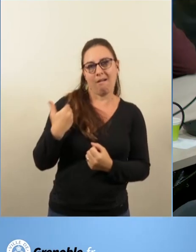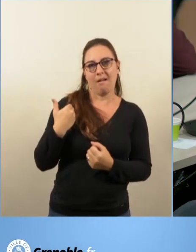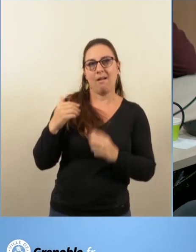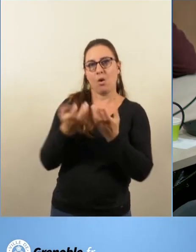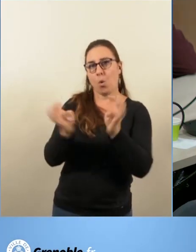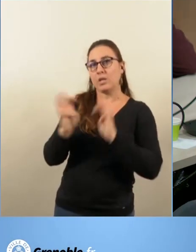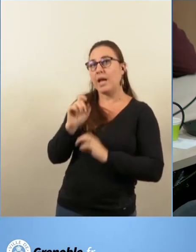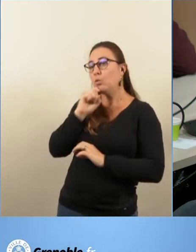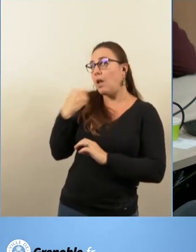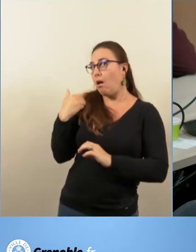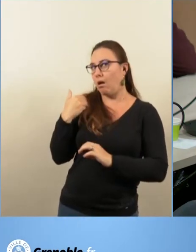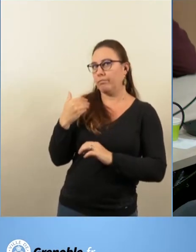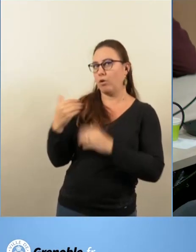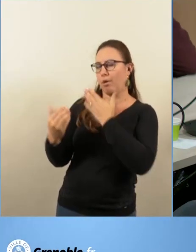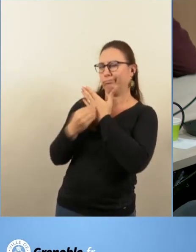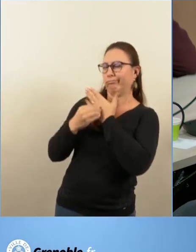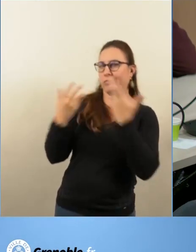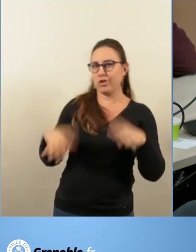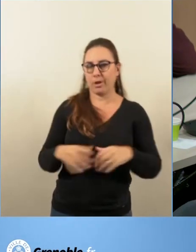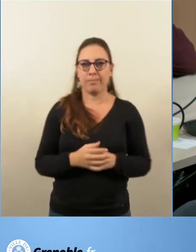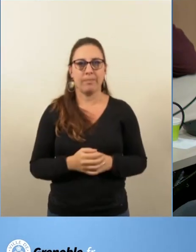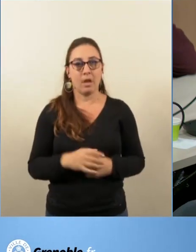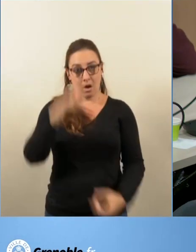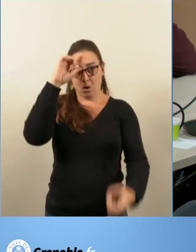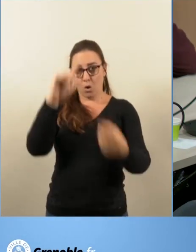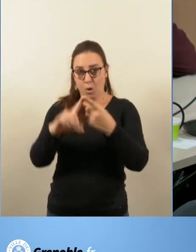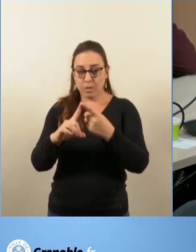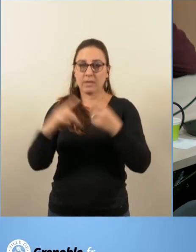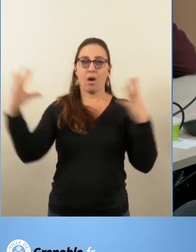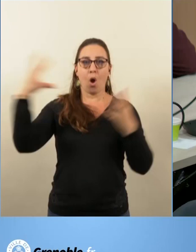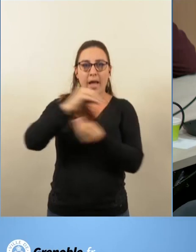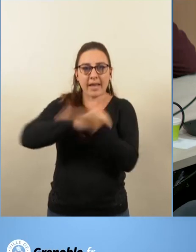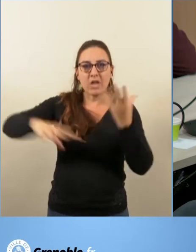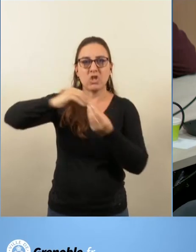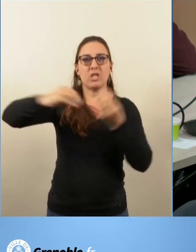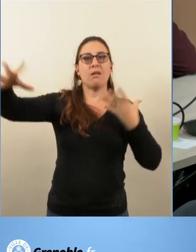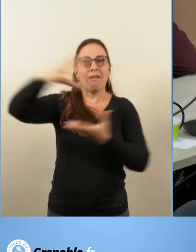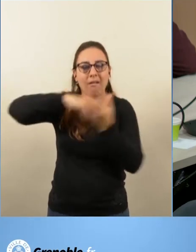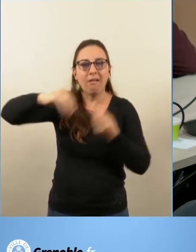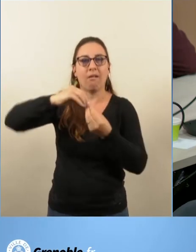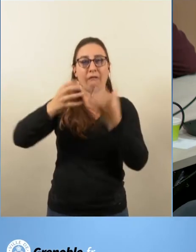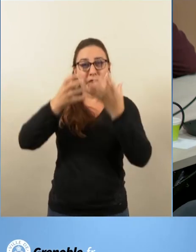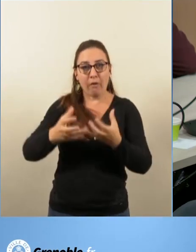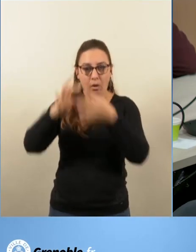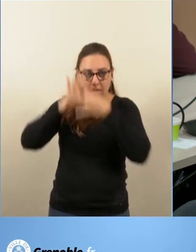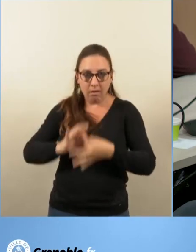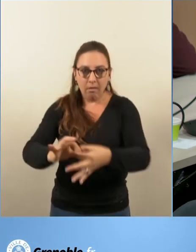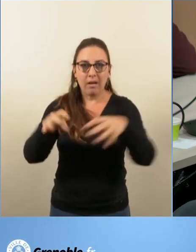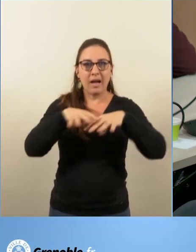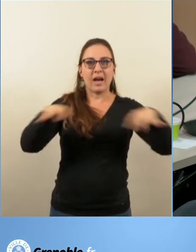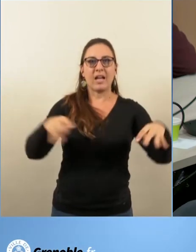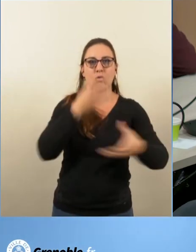conseil et l'objectif est de fournir à partir d'énergie renouvelable avec le recours au réseau de chaleur